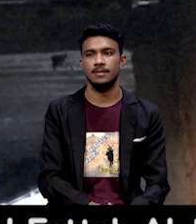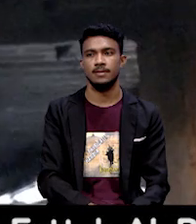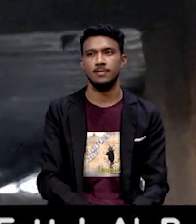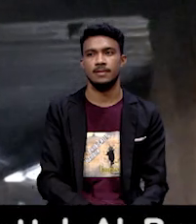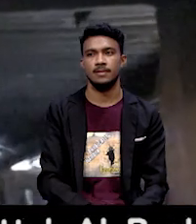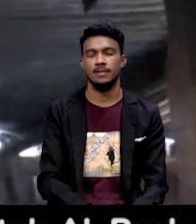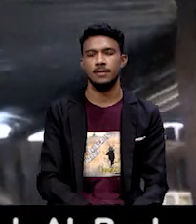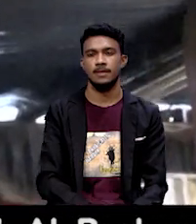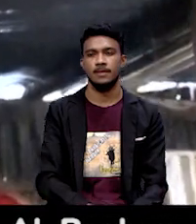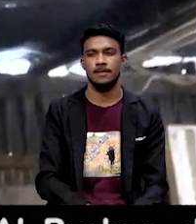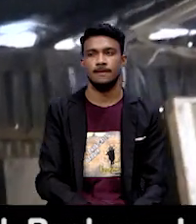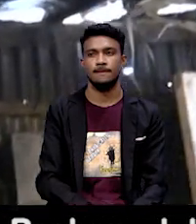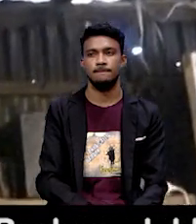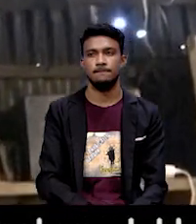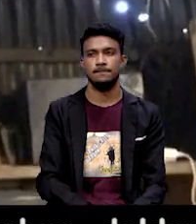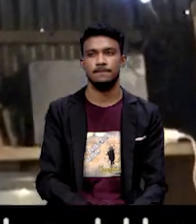Lisensa.